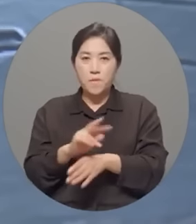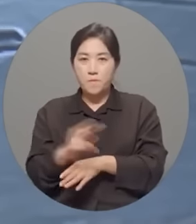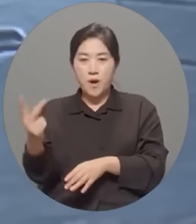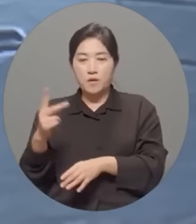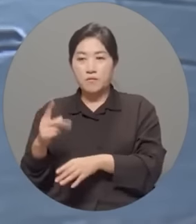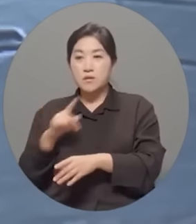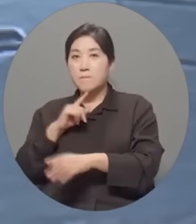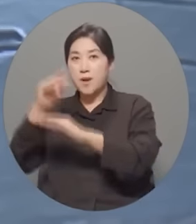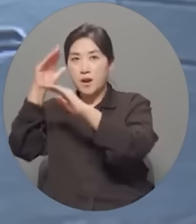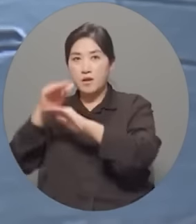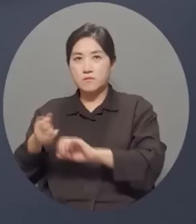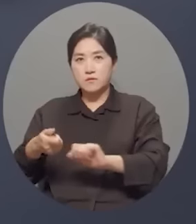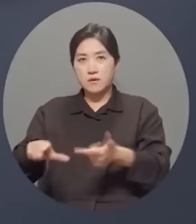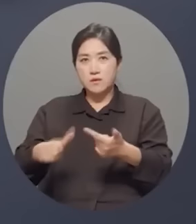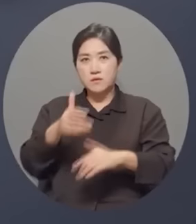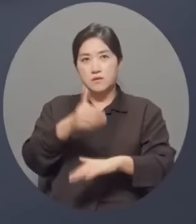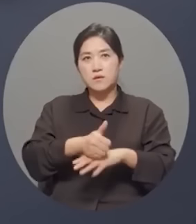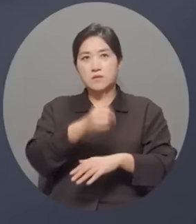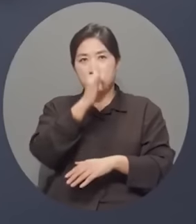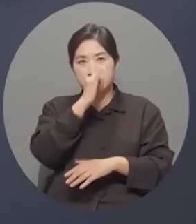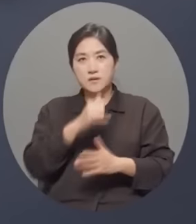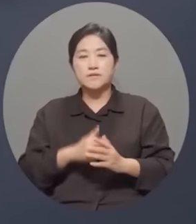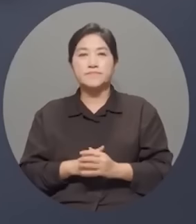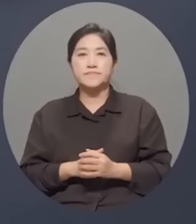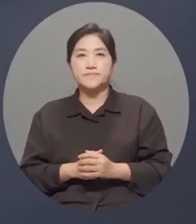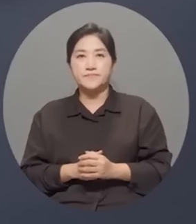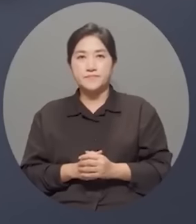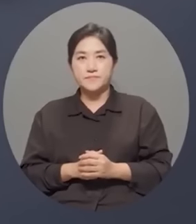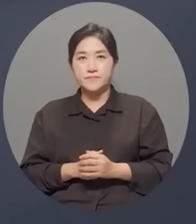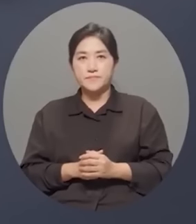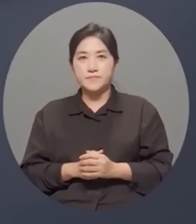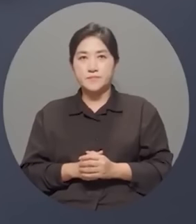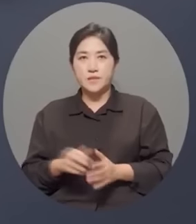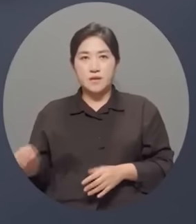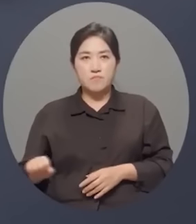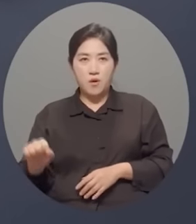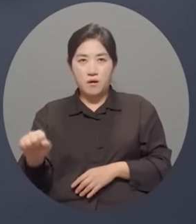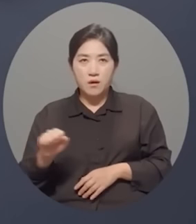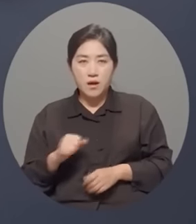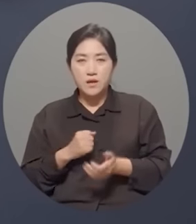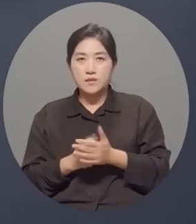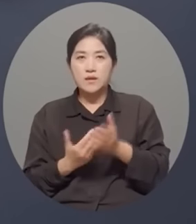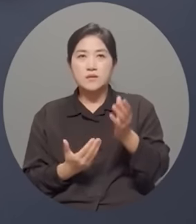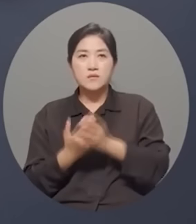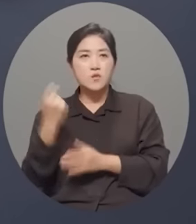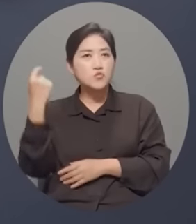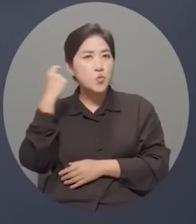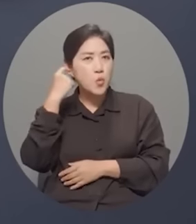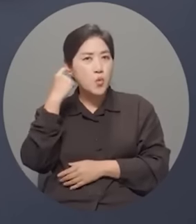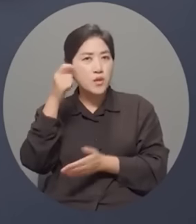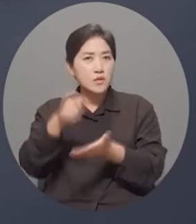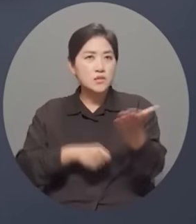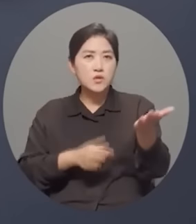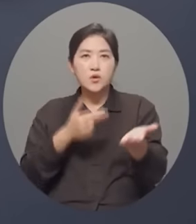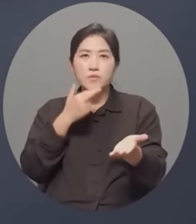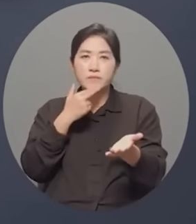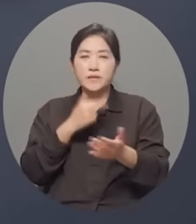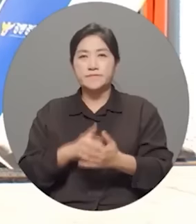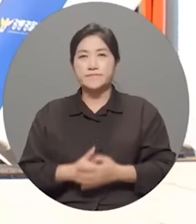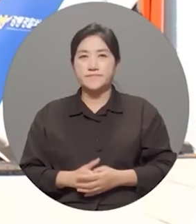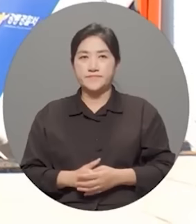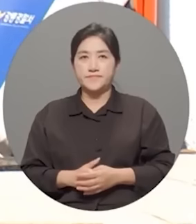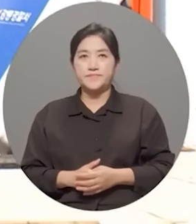주장과는 상반되는 결과가 나오기도 했습니다. 변속 레버를 조작할 때 발생하는 소리가 기록되지 않았다는